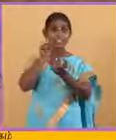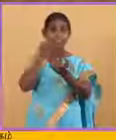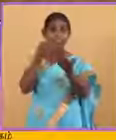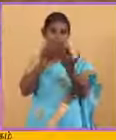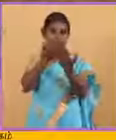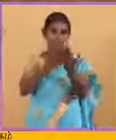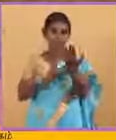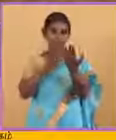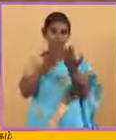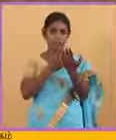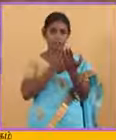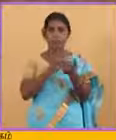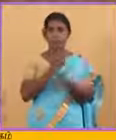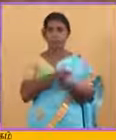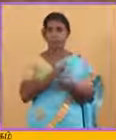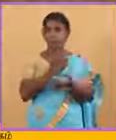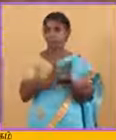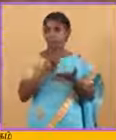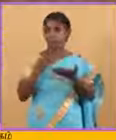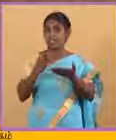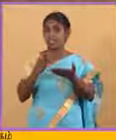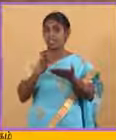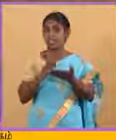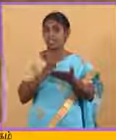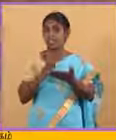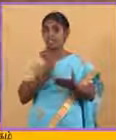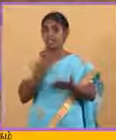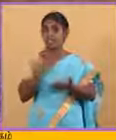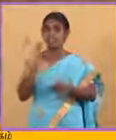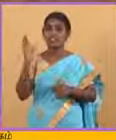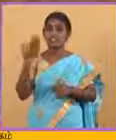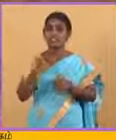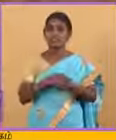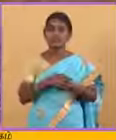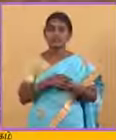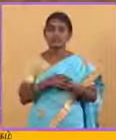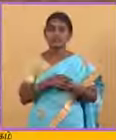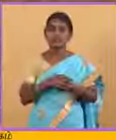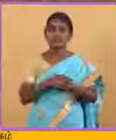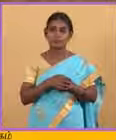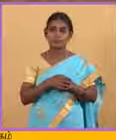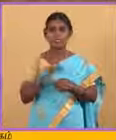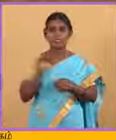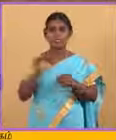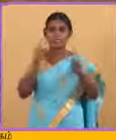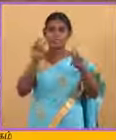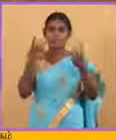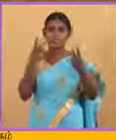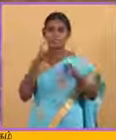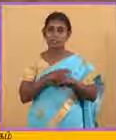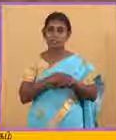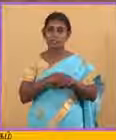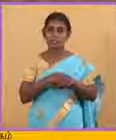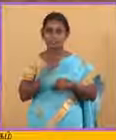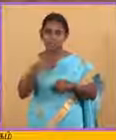எனக்கு கொடுக்கப்பட்ட தலைப்பு அப்படிங்கிறார். தனித்தமிழான்னு சொன்ன உடனே என்ன யோசிக்க, ஐயா, இந்த தலைப்பு சரியாக உள்ளதா, இல்லை